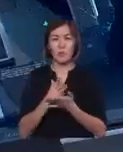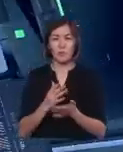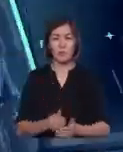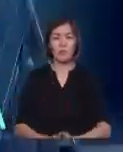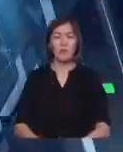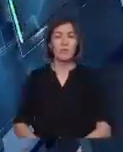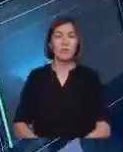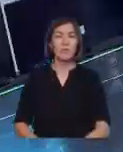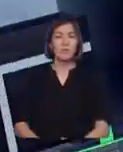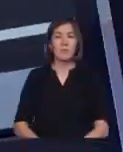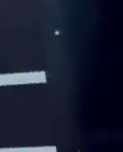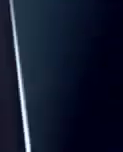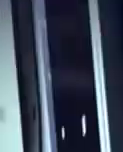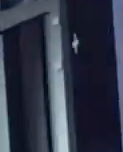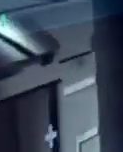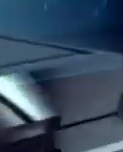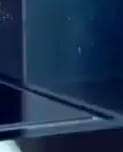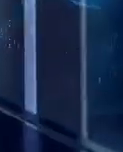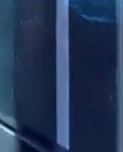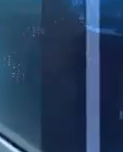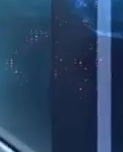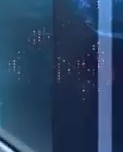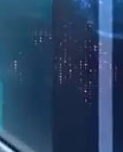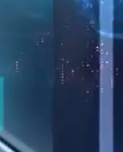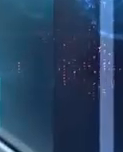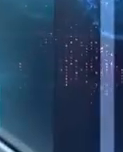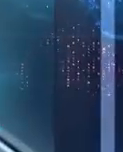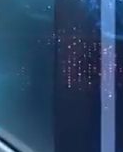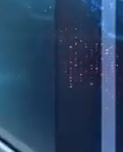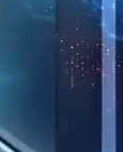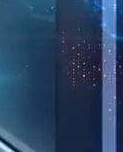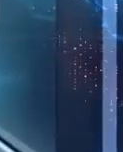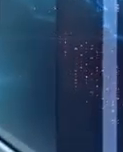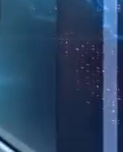Мадина Мұратбекқызы, Ғабит Ғабдрахманов, Жетісу телеарнасы, Алакөл ауданынан.